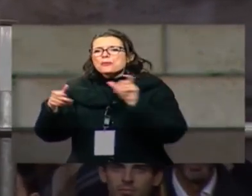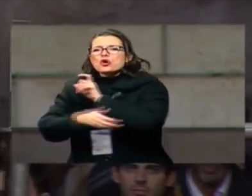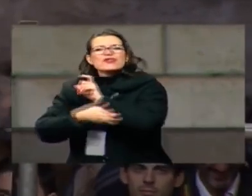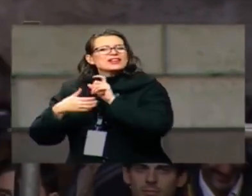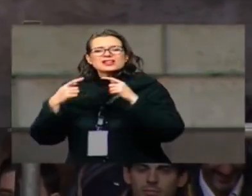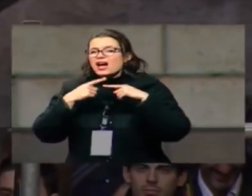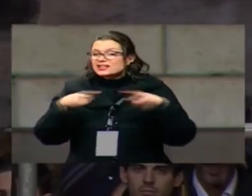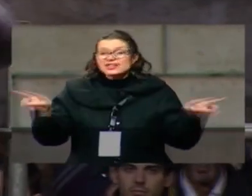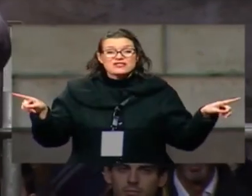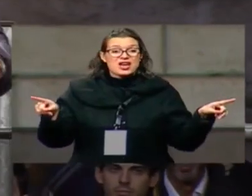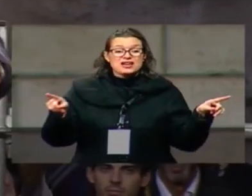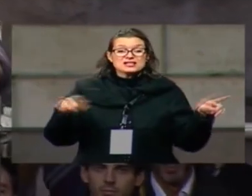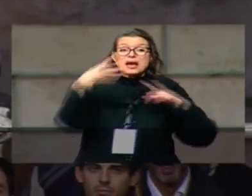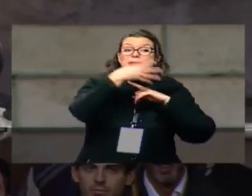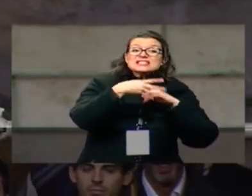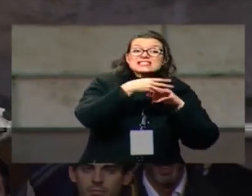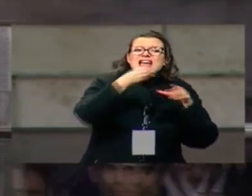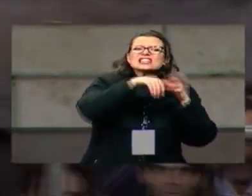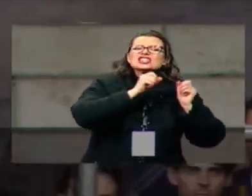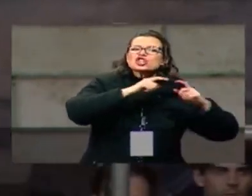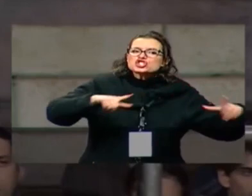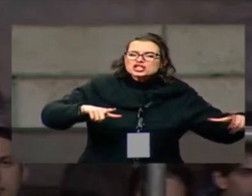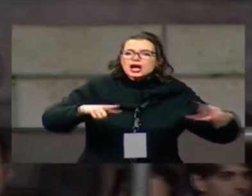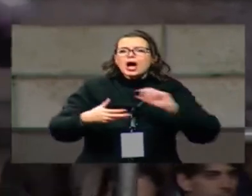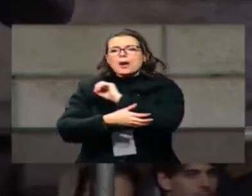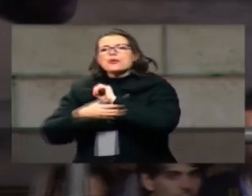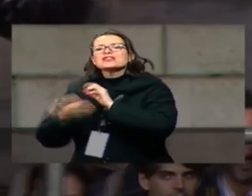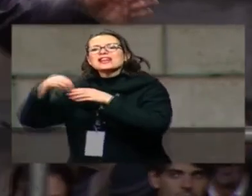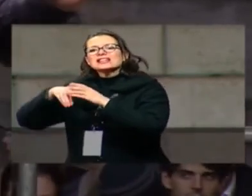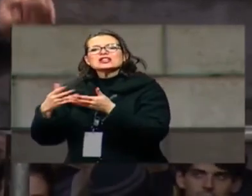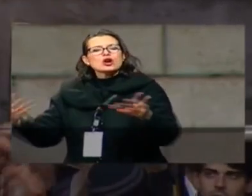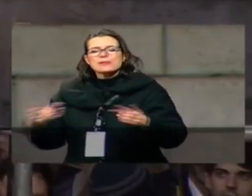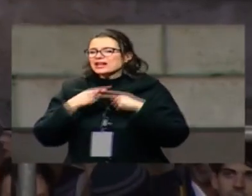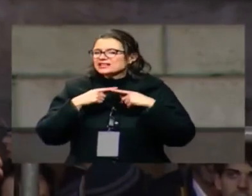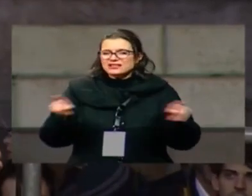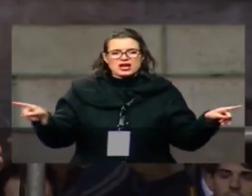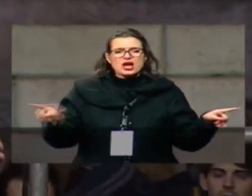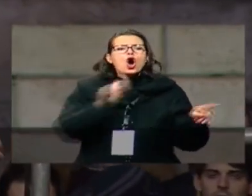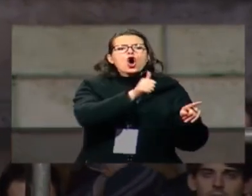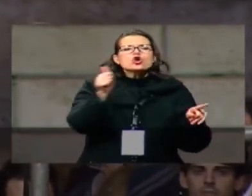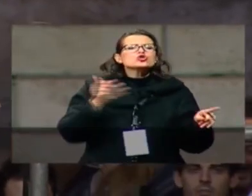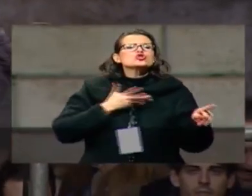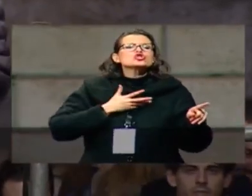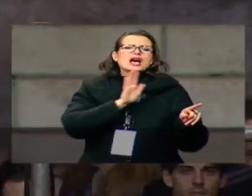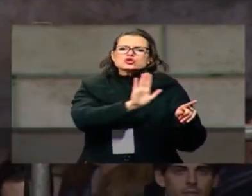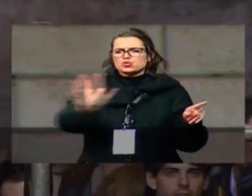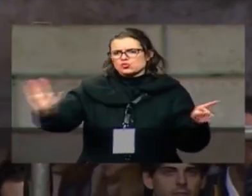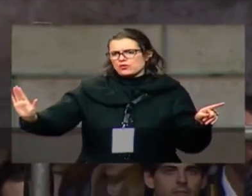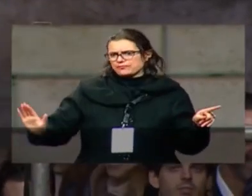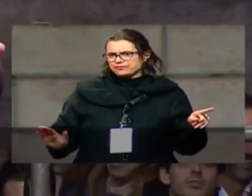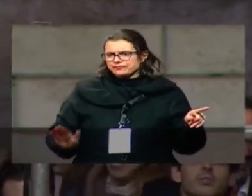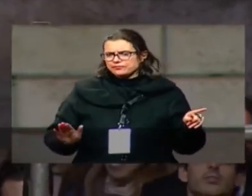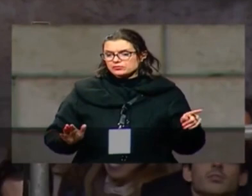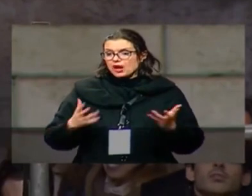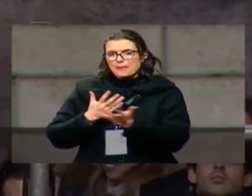campagna abbiamo dei concetti diversi Ognuno parla della propria miseria della propria povertà Ma parlavamo e le